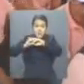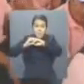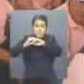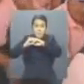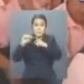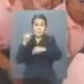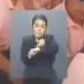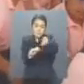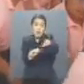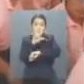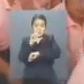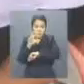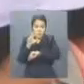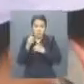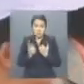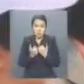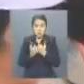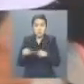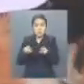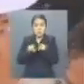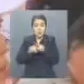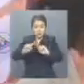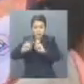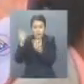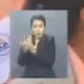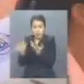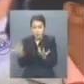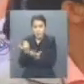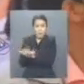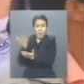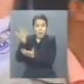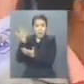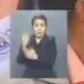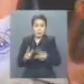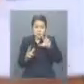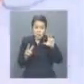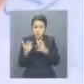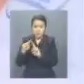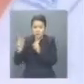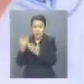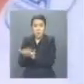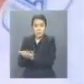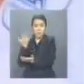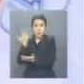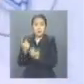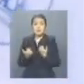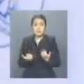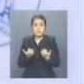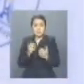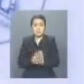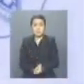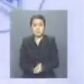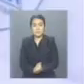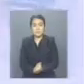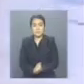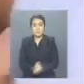าจ้าง300บาทนั้นยังคงสวนกระแสกับค่าครองชีพที่เพิ่มสูงเป็นจำนวนมากในปัจจุบันนี้นะคะและขณะนี้นะคะบรรยากาศในส่ว